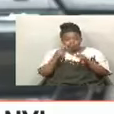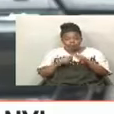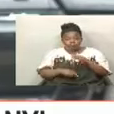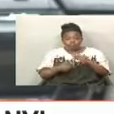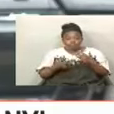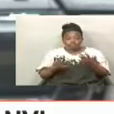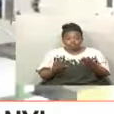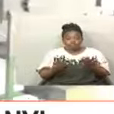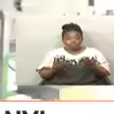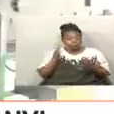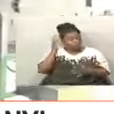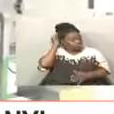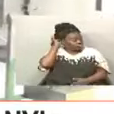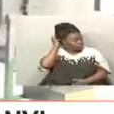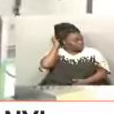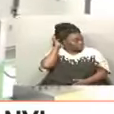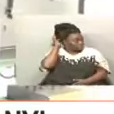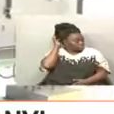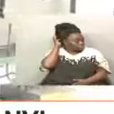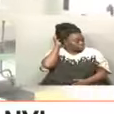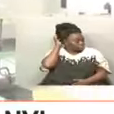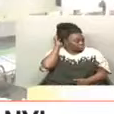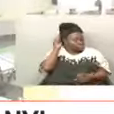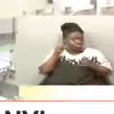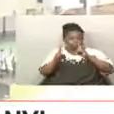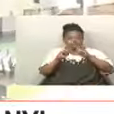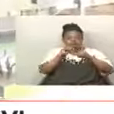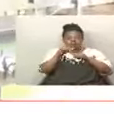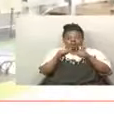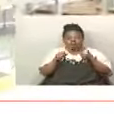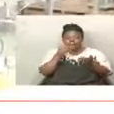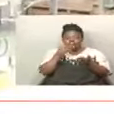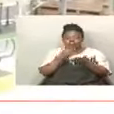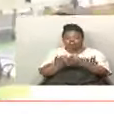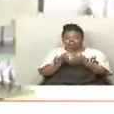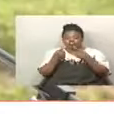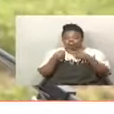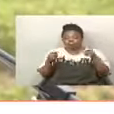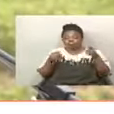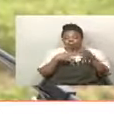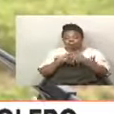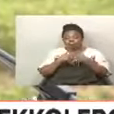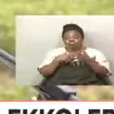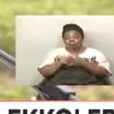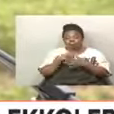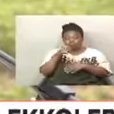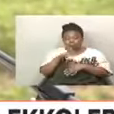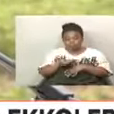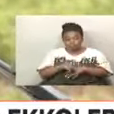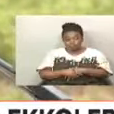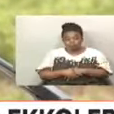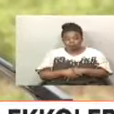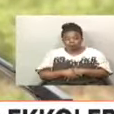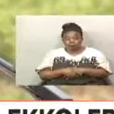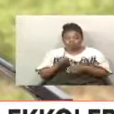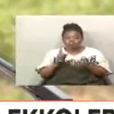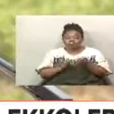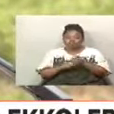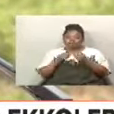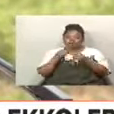kwa kuguzura. Yetu kumayo gede kubiru biru ram. Ewe kusawe kule lino. Abu gachetu tongo reto